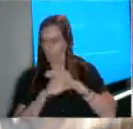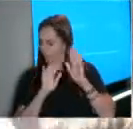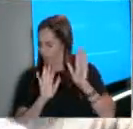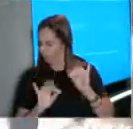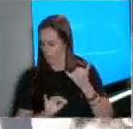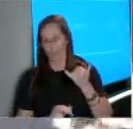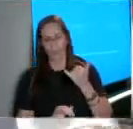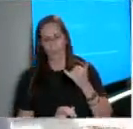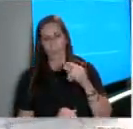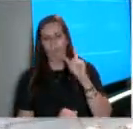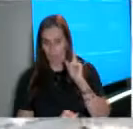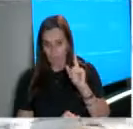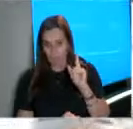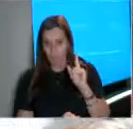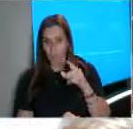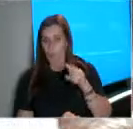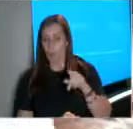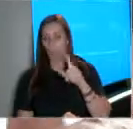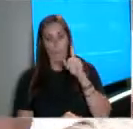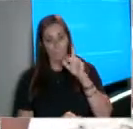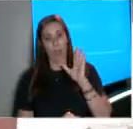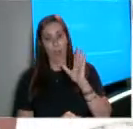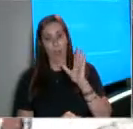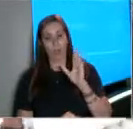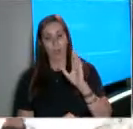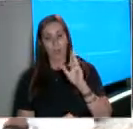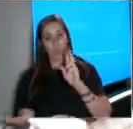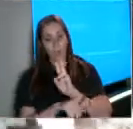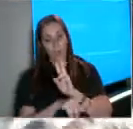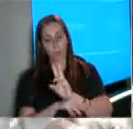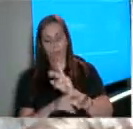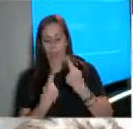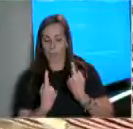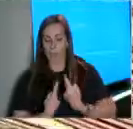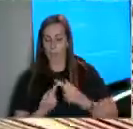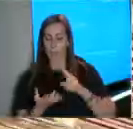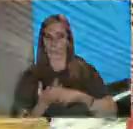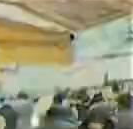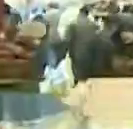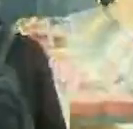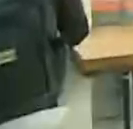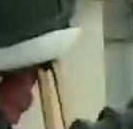מקרה. אבל, יש פה אבל גדול, להגן רק על עצמה בזכות עצמה.